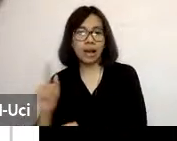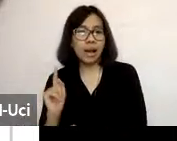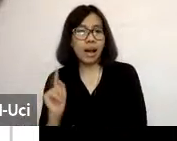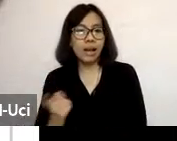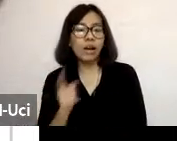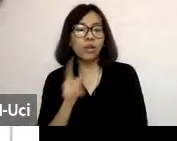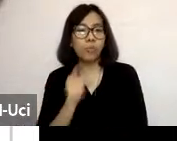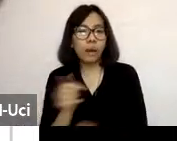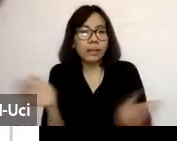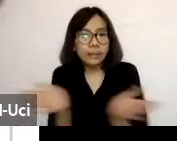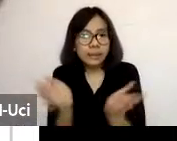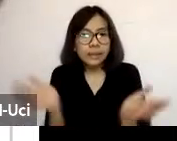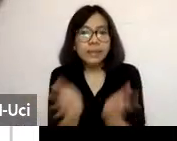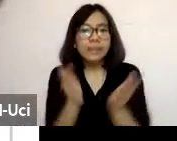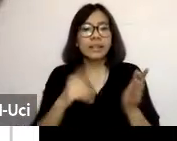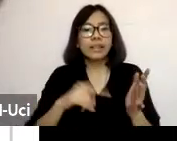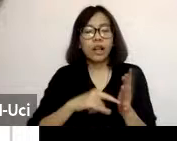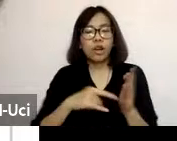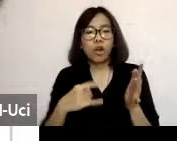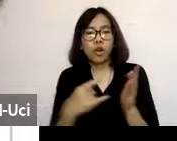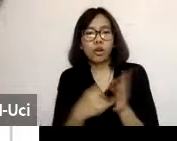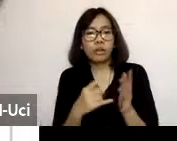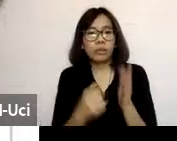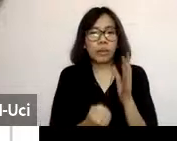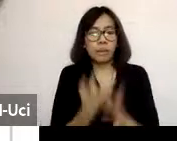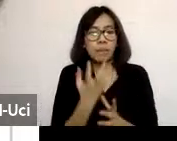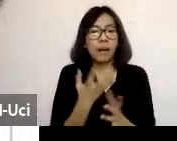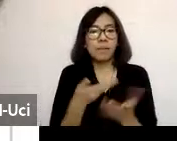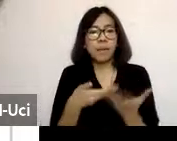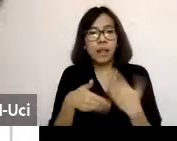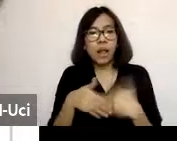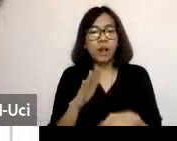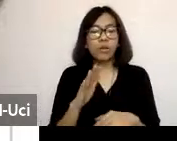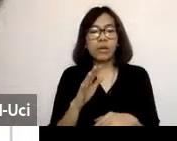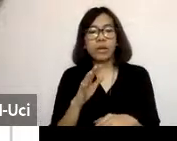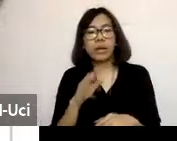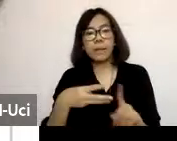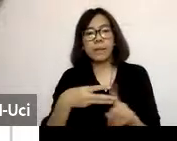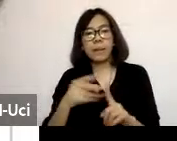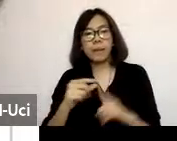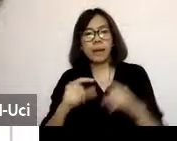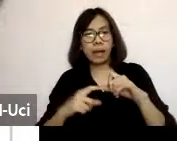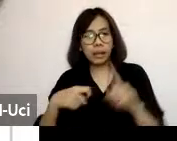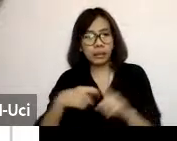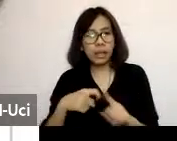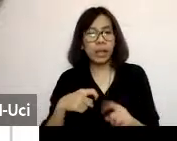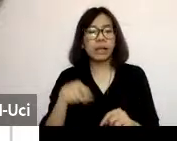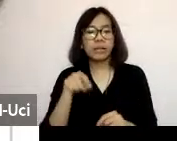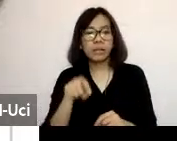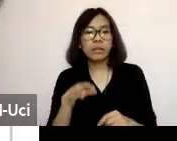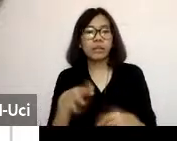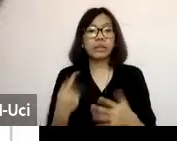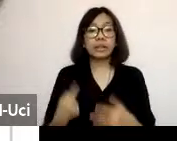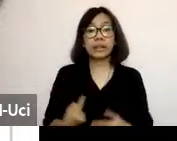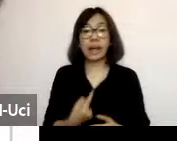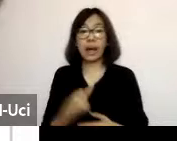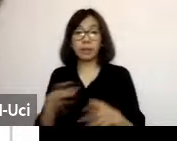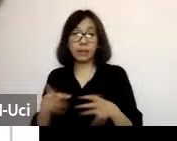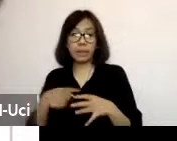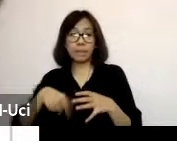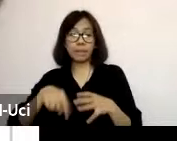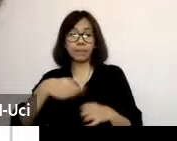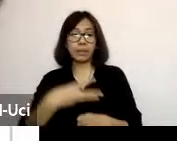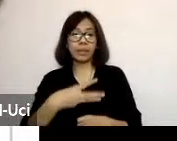digitalisasi dalam konteks penyelesaian sengketa tentang secara industri maupun praktisi ecommerce site menyambut baik ya